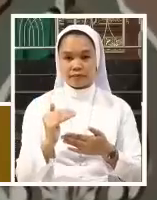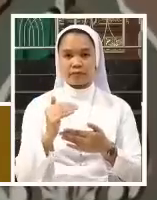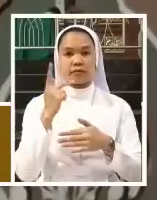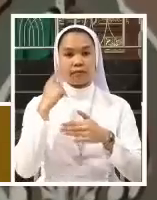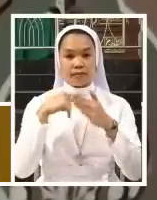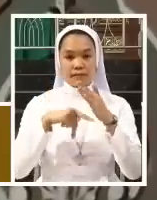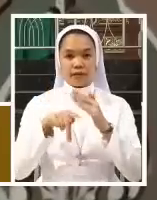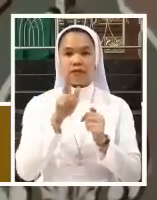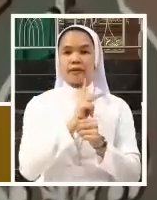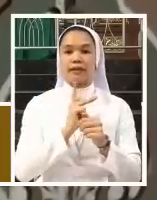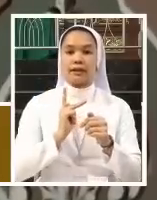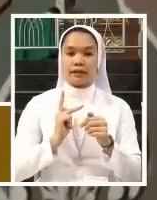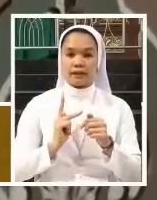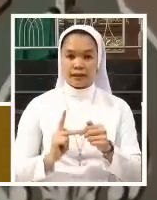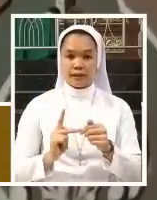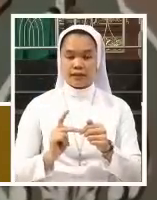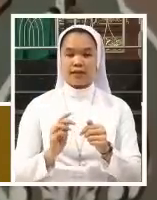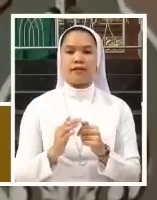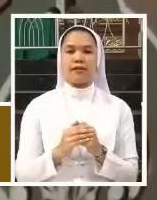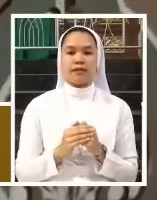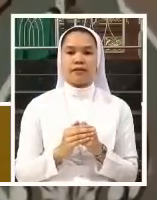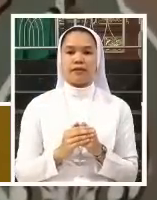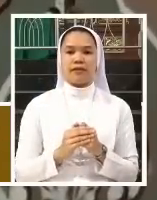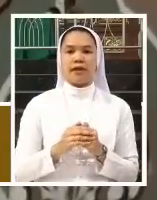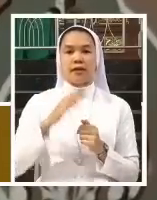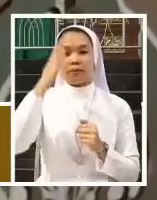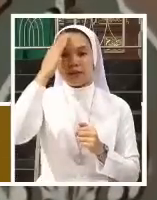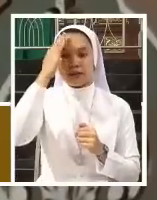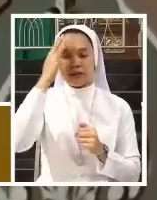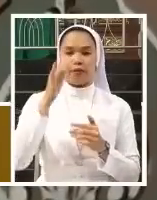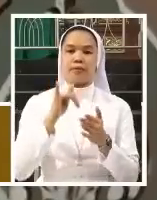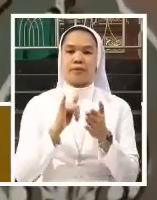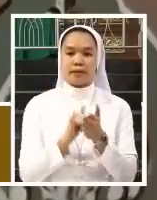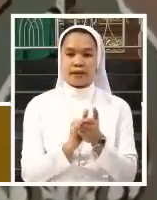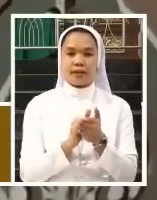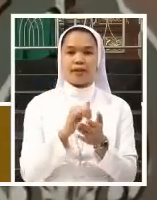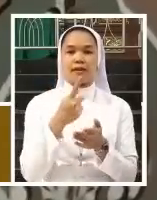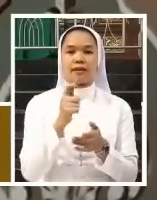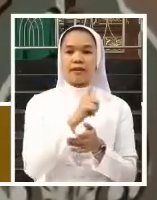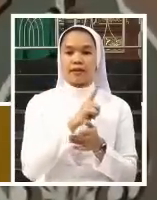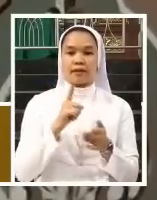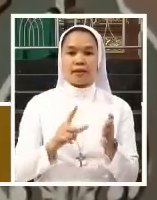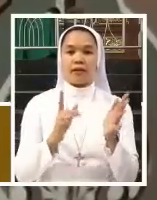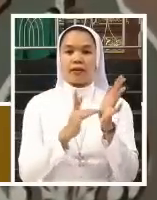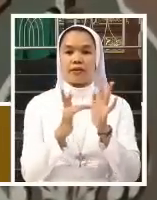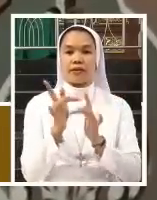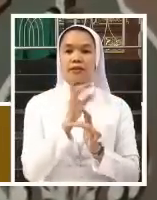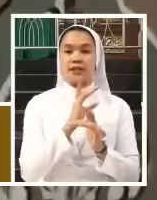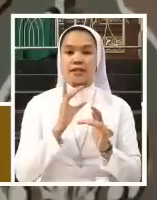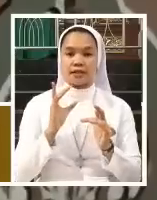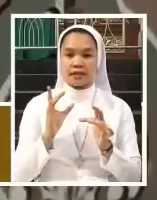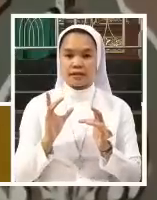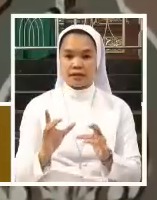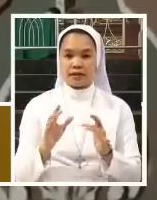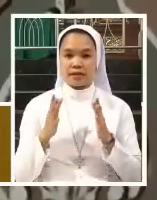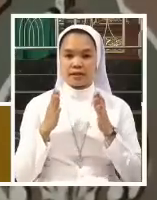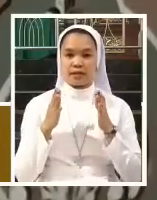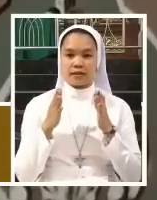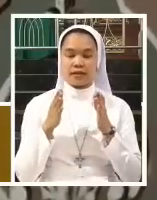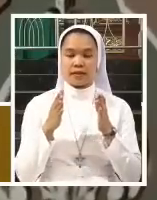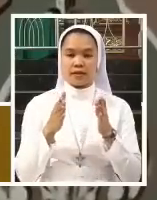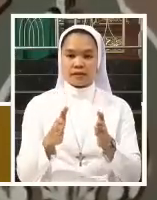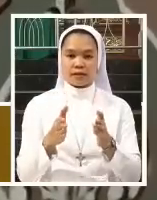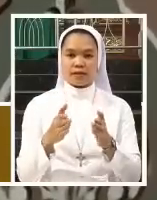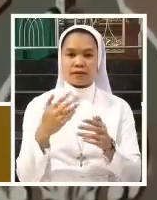profeta. Pero aram din niya to, mga tugang, na ang kagurang ng Jesucristo, nag-upload ka mga